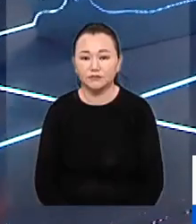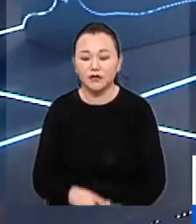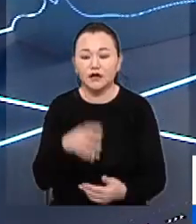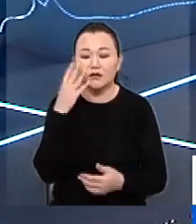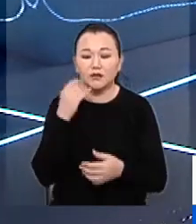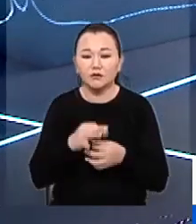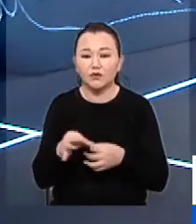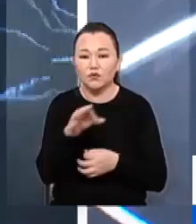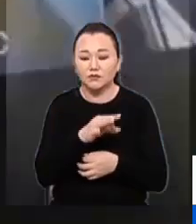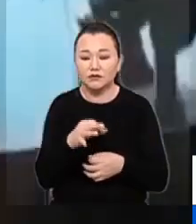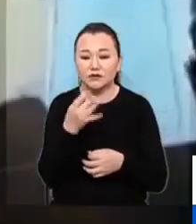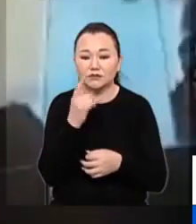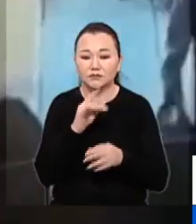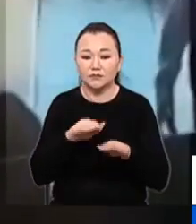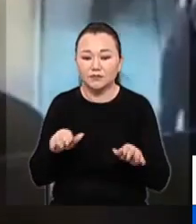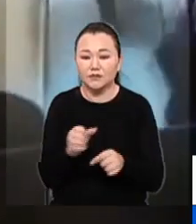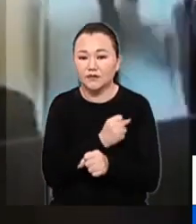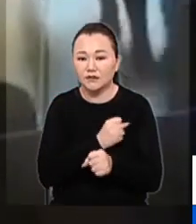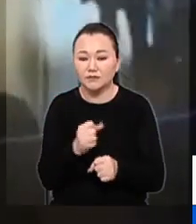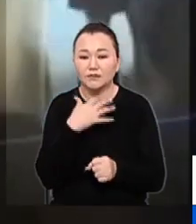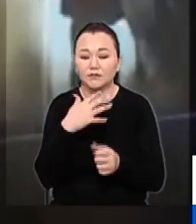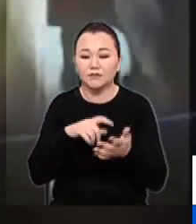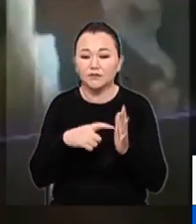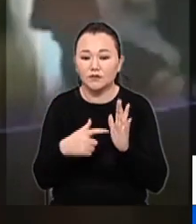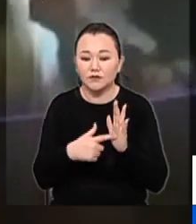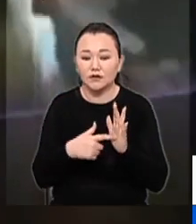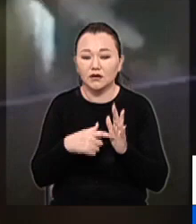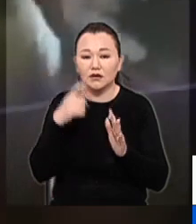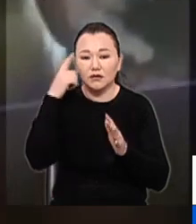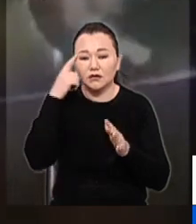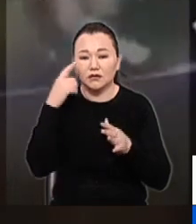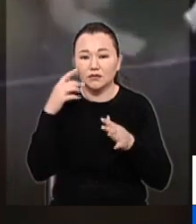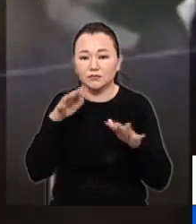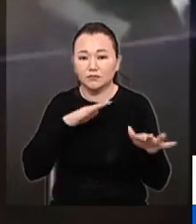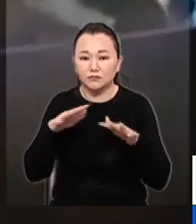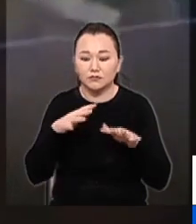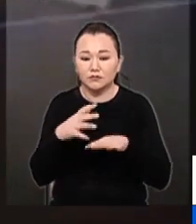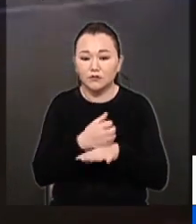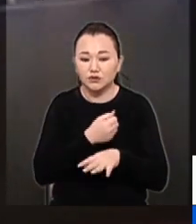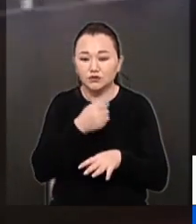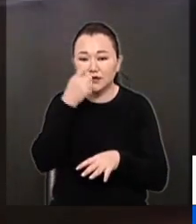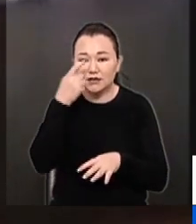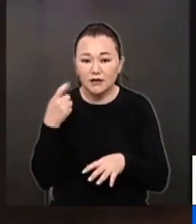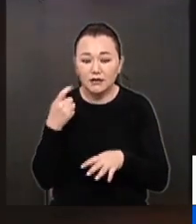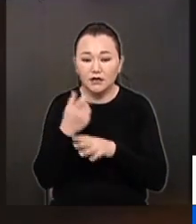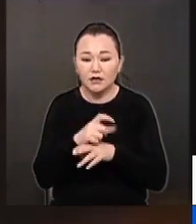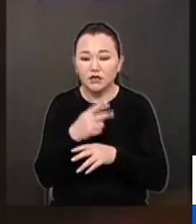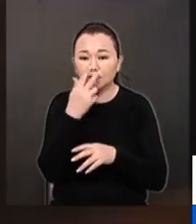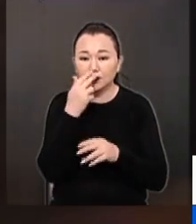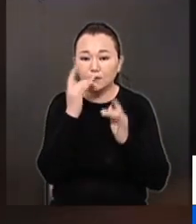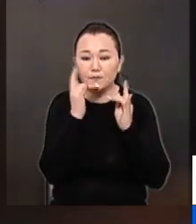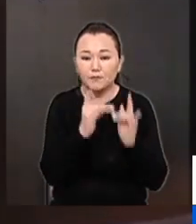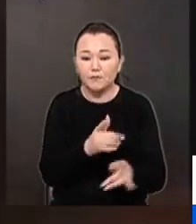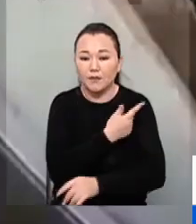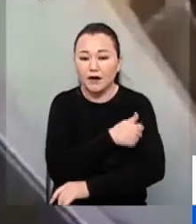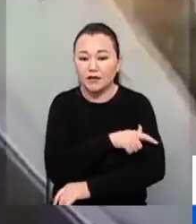Ал Алматы облысында жетіншектер төбелесіп 5-ші сынып оқушысы ми жарақатын алған. Қазір соққыға жығылған жасөспірім ауруханада ем